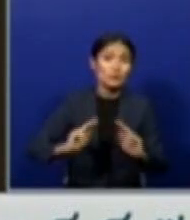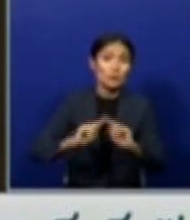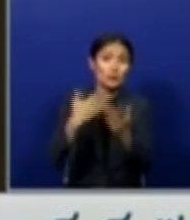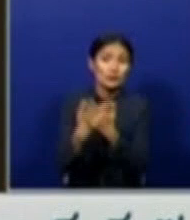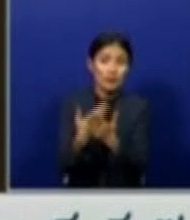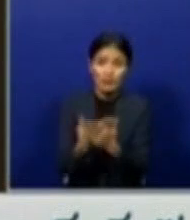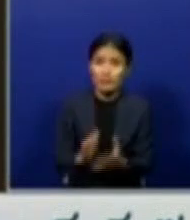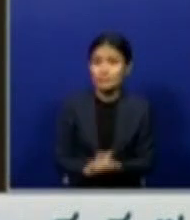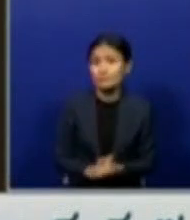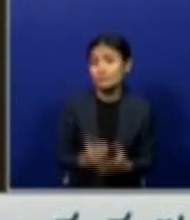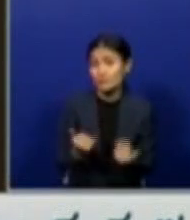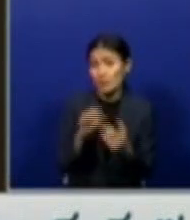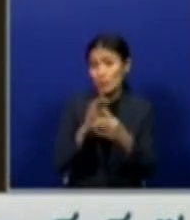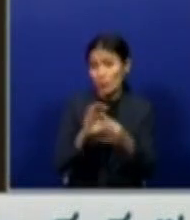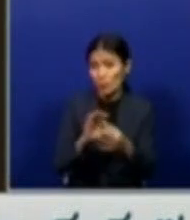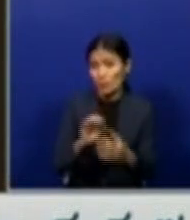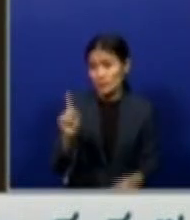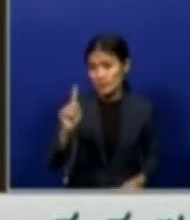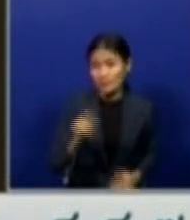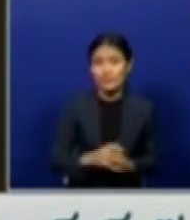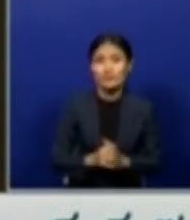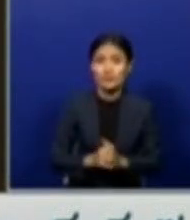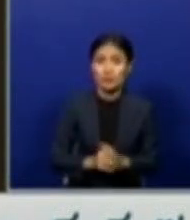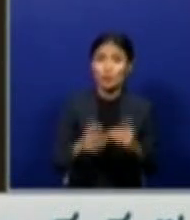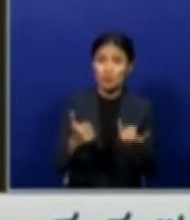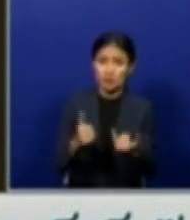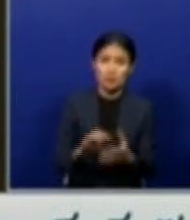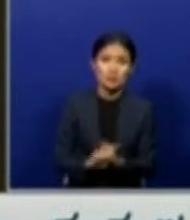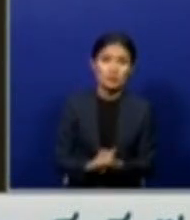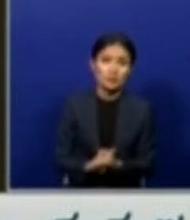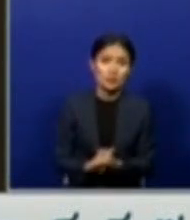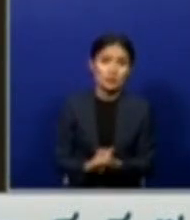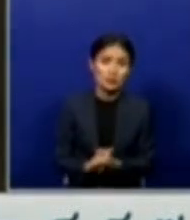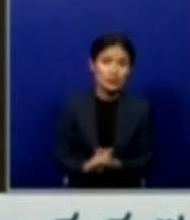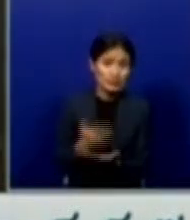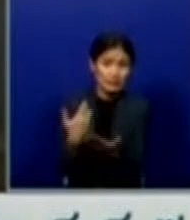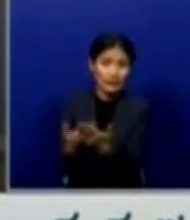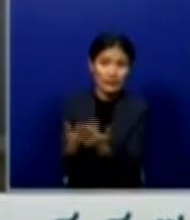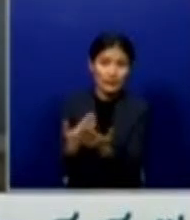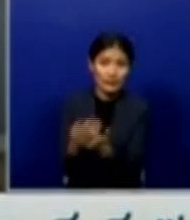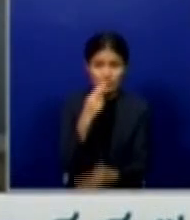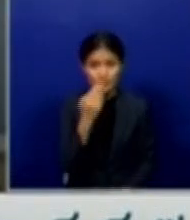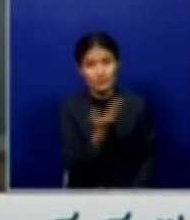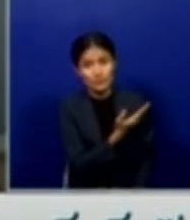แสดงความเป็นห่วง2ประการนะครับประการแรกคือฐานะการคลังช่วยแสดงตัวเลขบนจอด้วยครับ